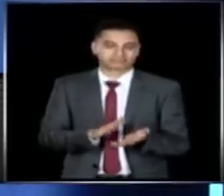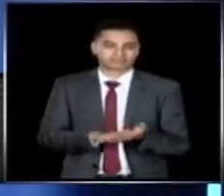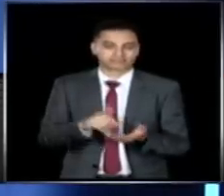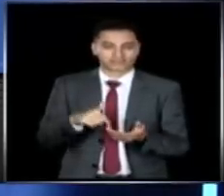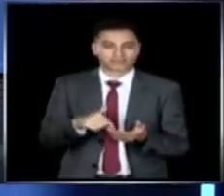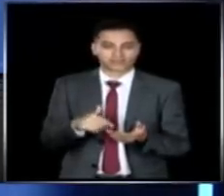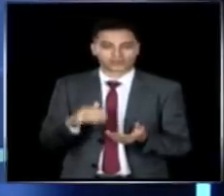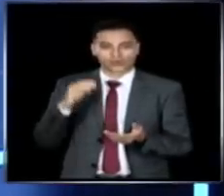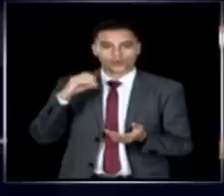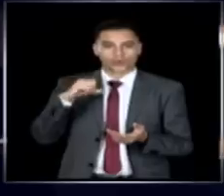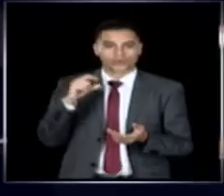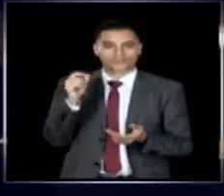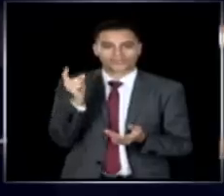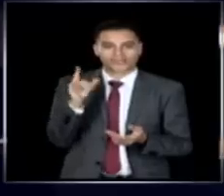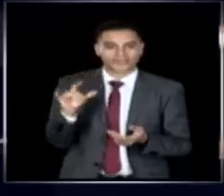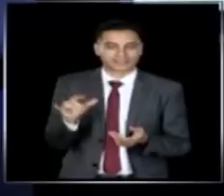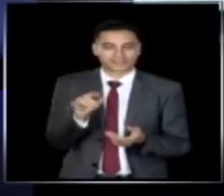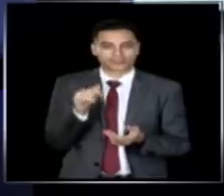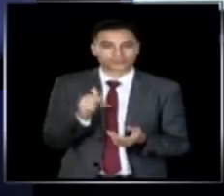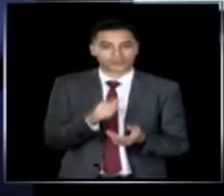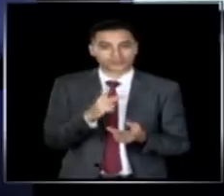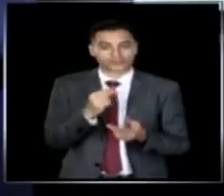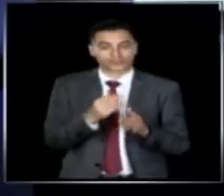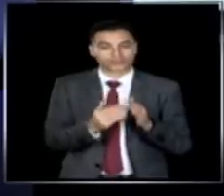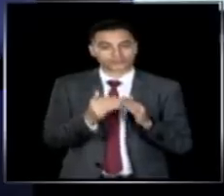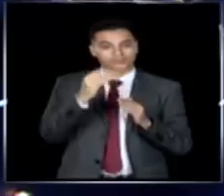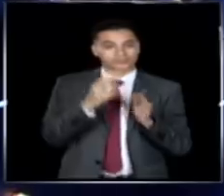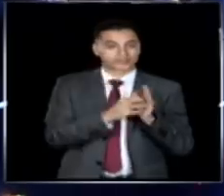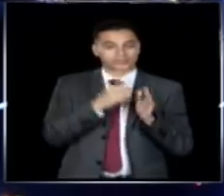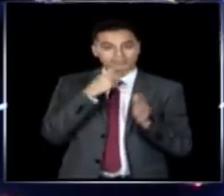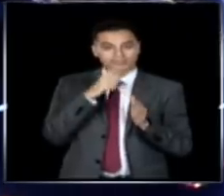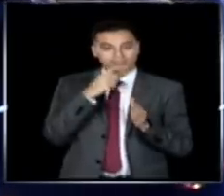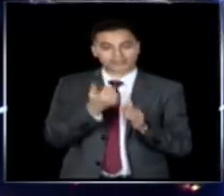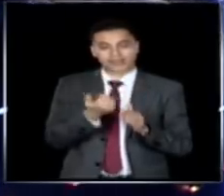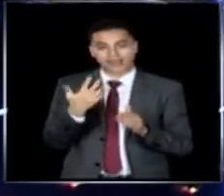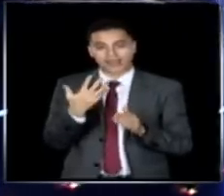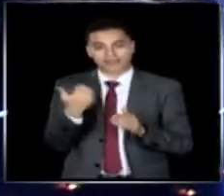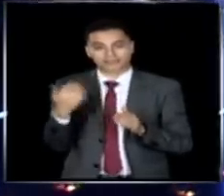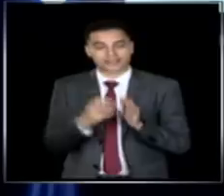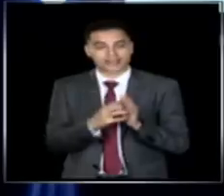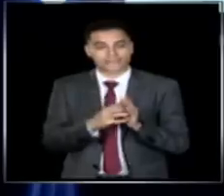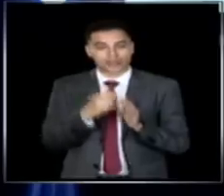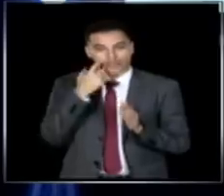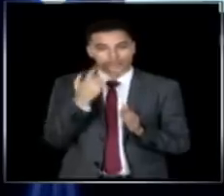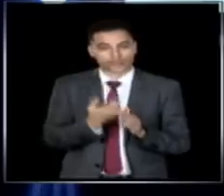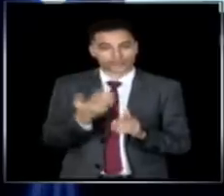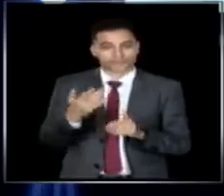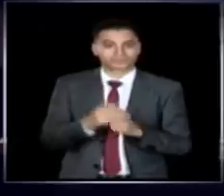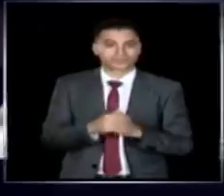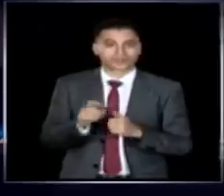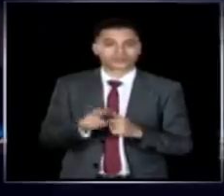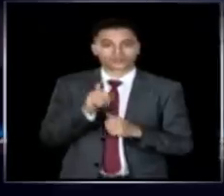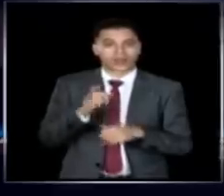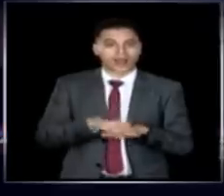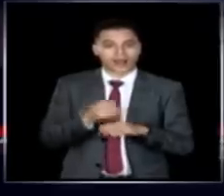عشانات النتيجة اتغيرت. 20 جامعة اسكندرية، 5 جامعة عين شمس. سؤال في